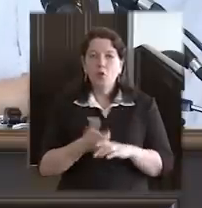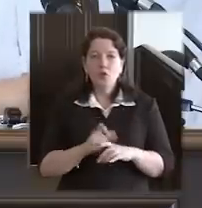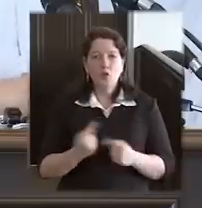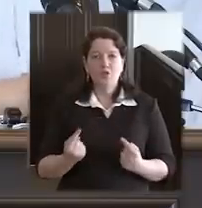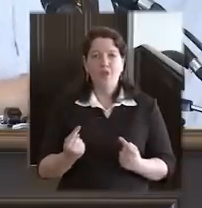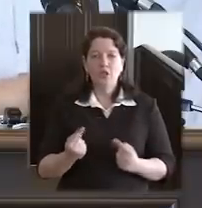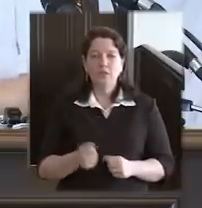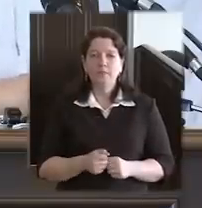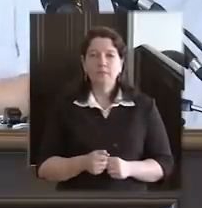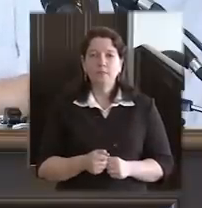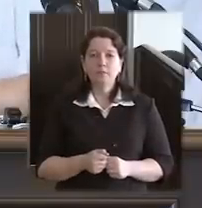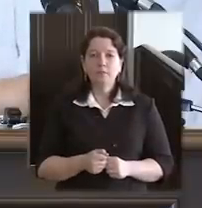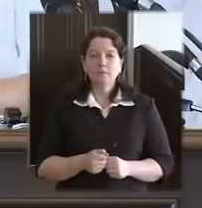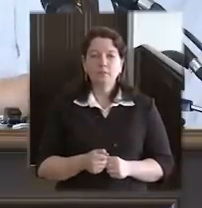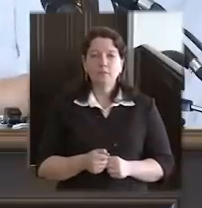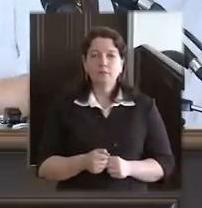Вопрос очень важный.